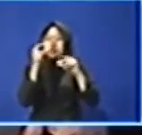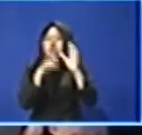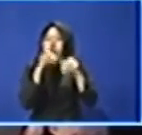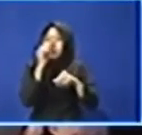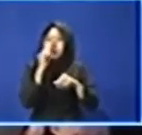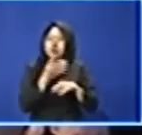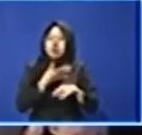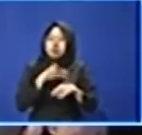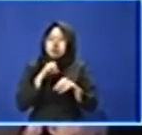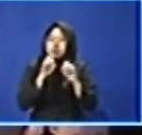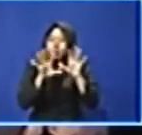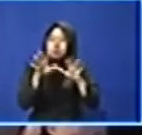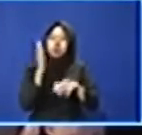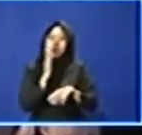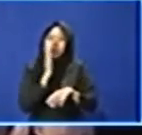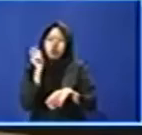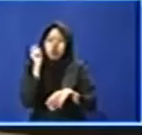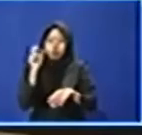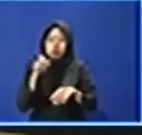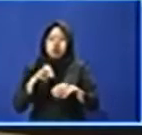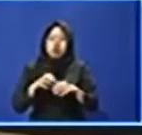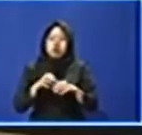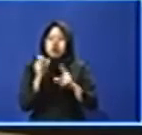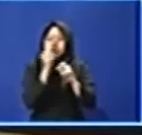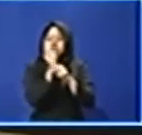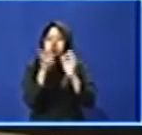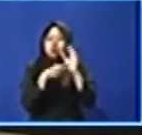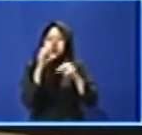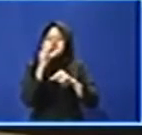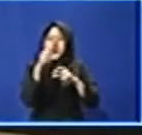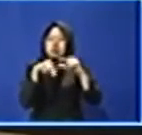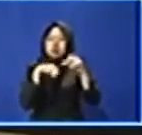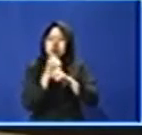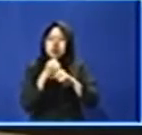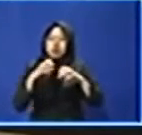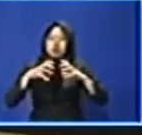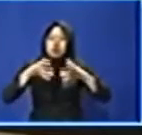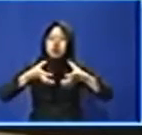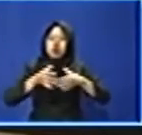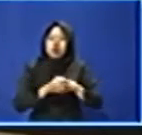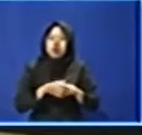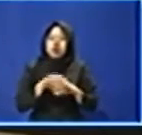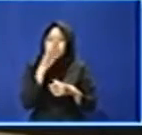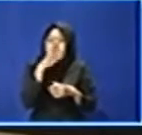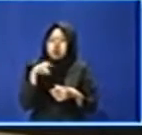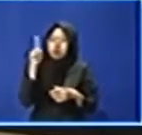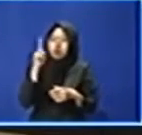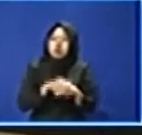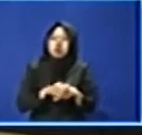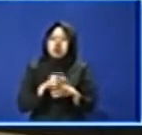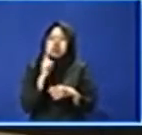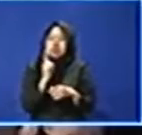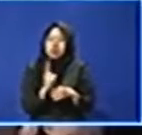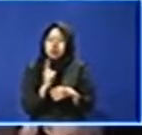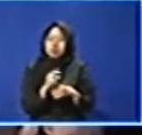abis gaya kami kuguncang dunia mungkin kami masyarakat Pemuda Blitar Insyaallah merupakan salah satu